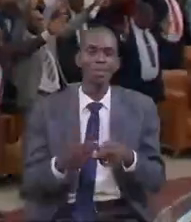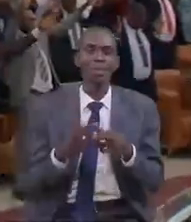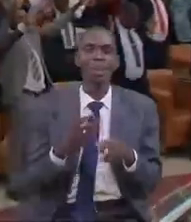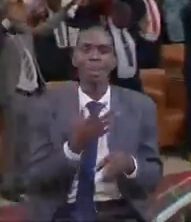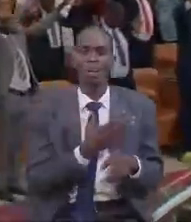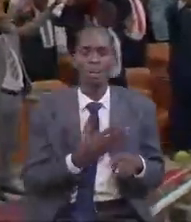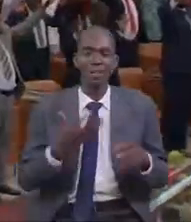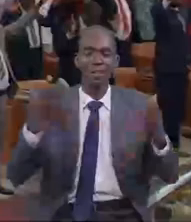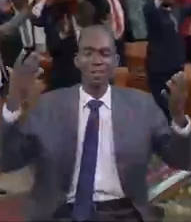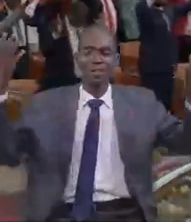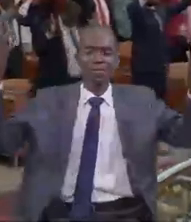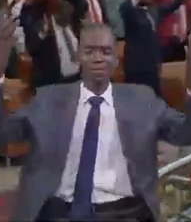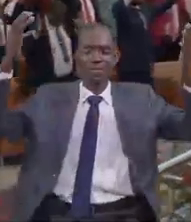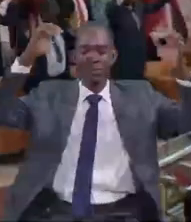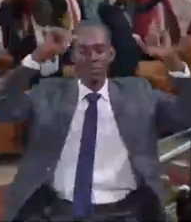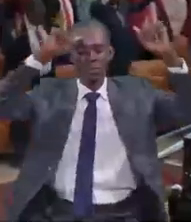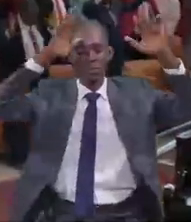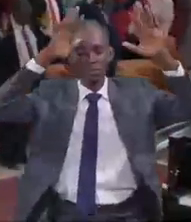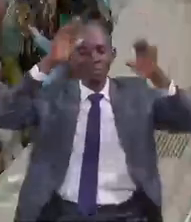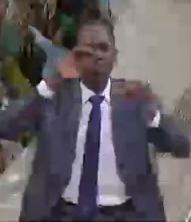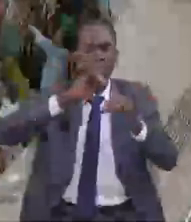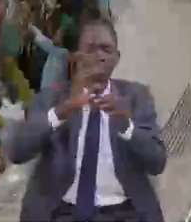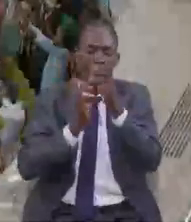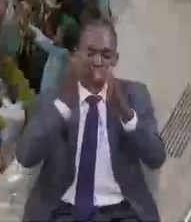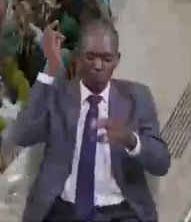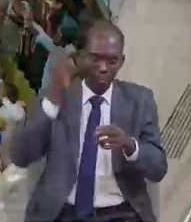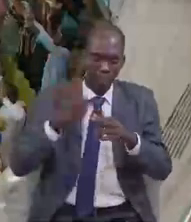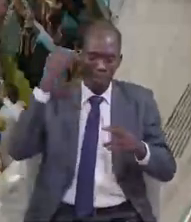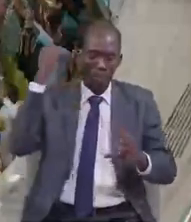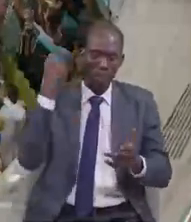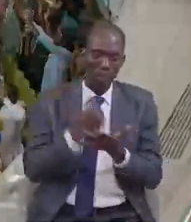levées. Père, au nom de Jésus-Christ.